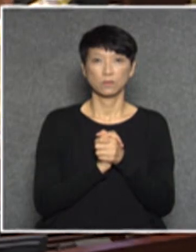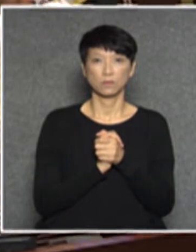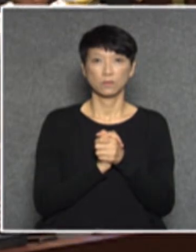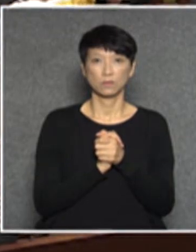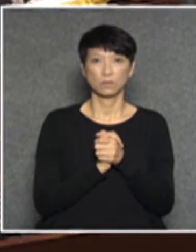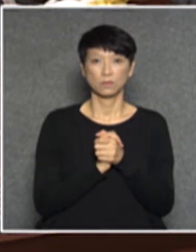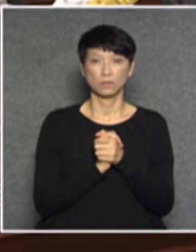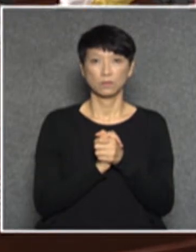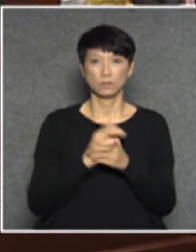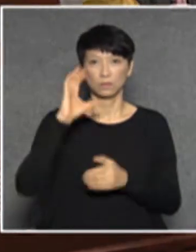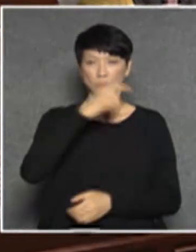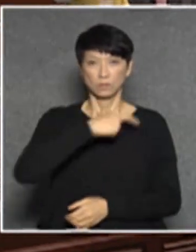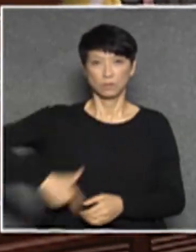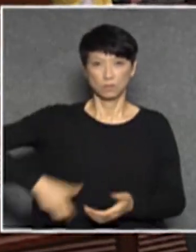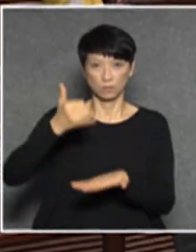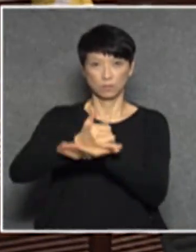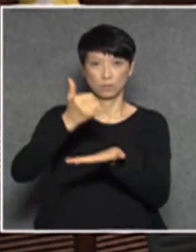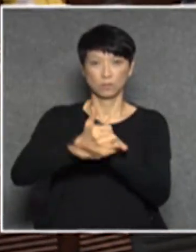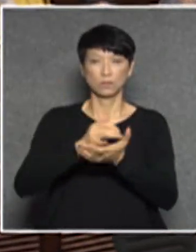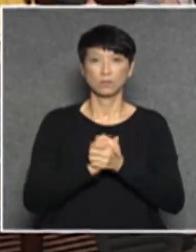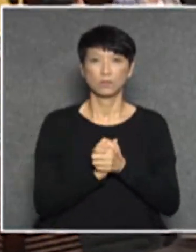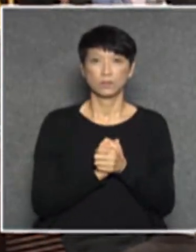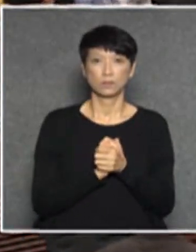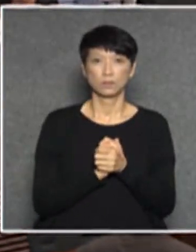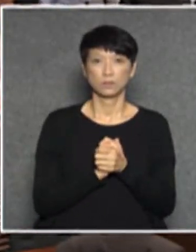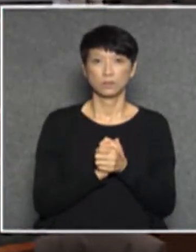陳偉業議員立即返回座位。